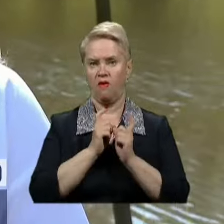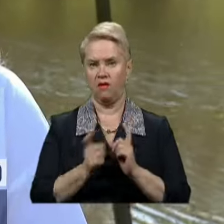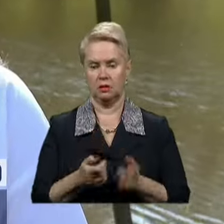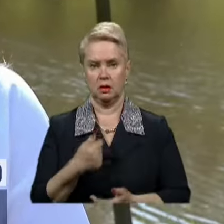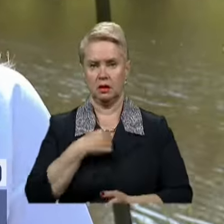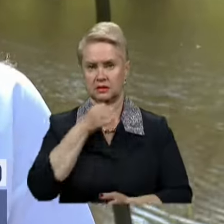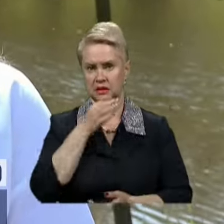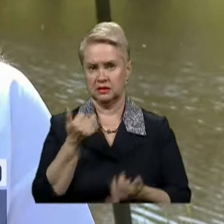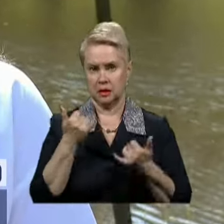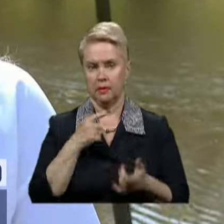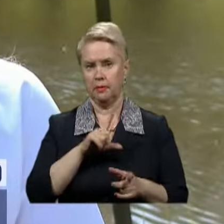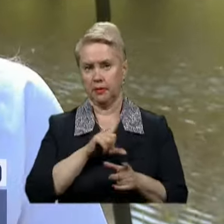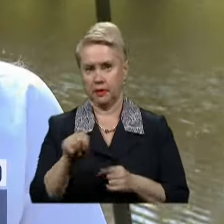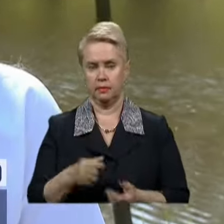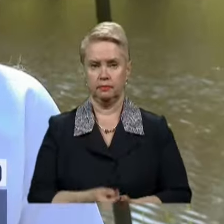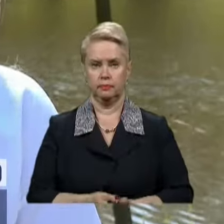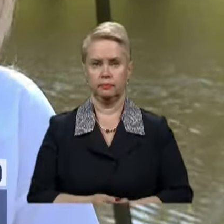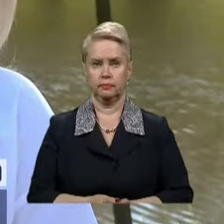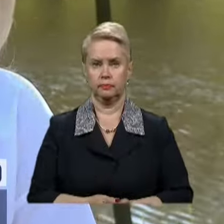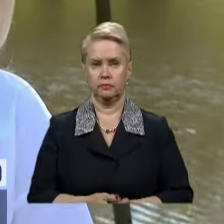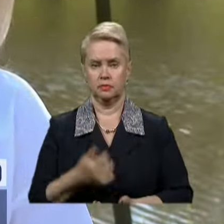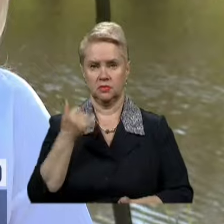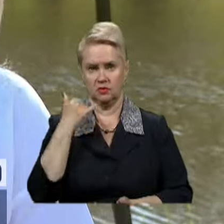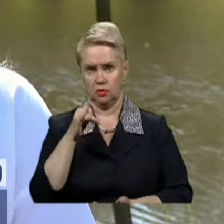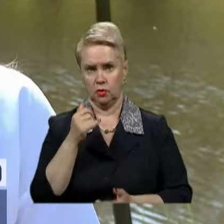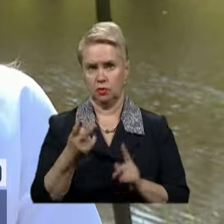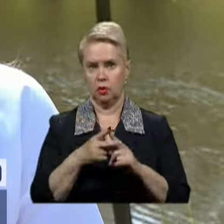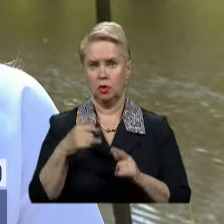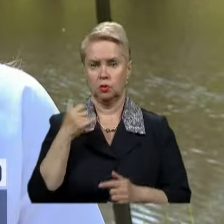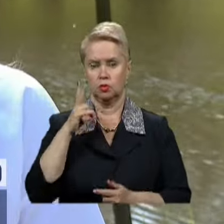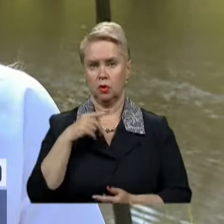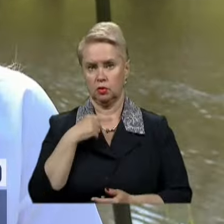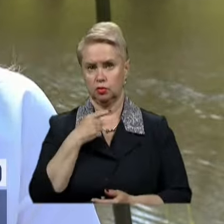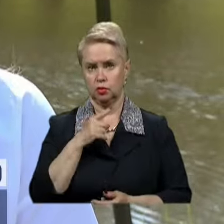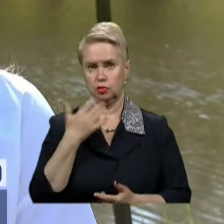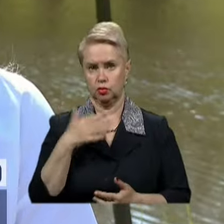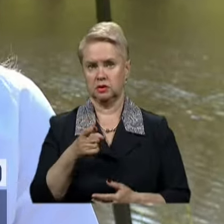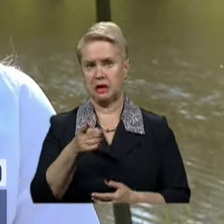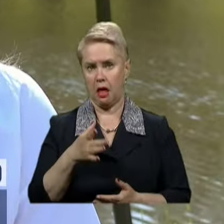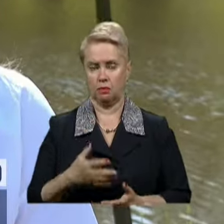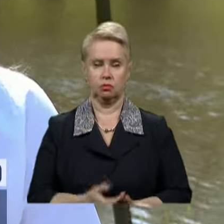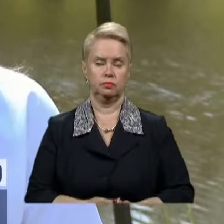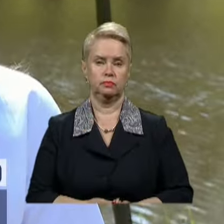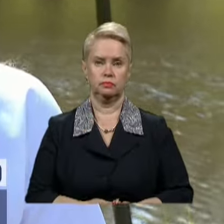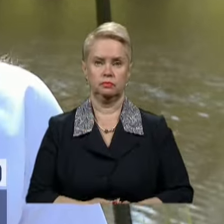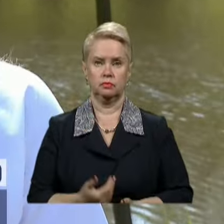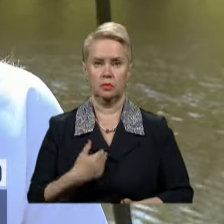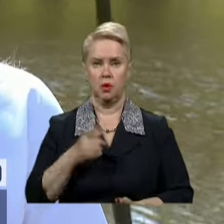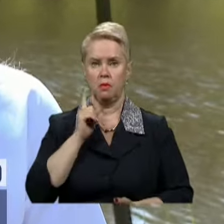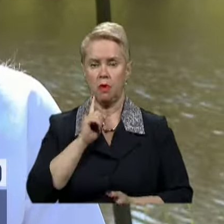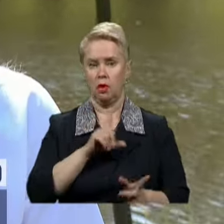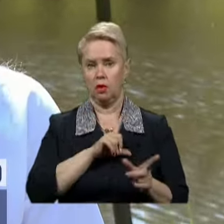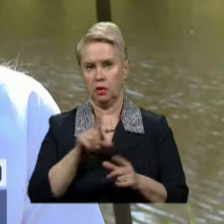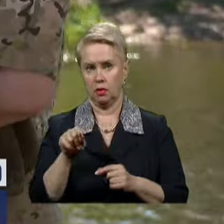Я сказала, зараз ми під'їдемо. Дзвонить потім другий раз донька і каже, що Велю вже стріляють. Ми поки